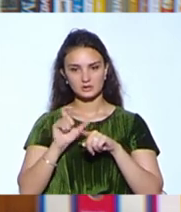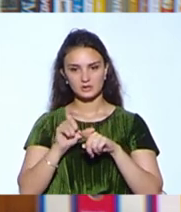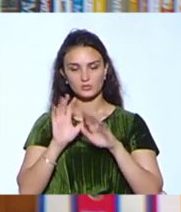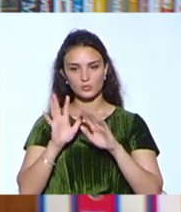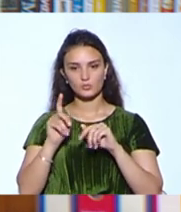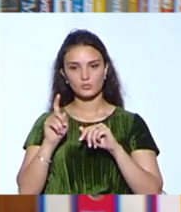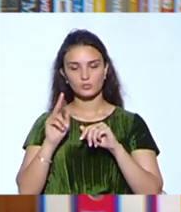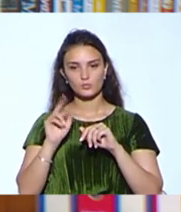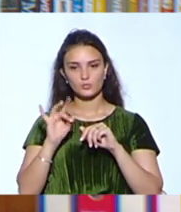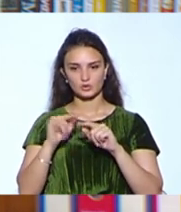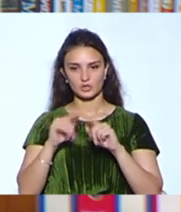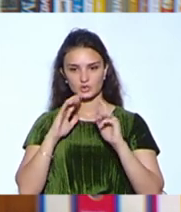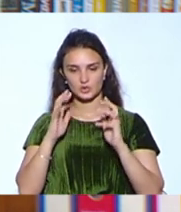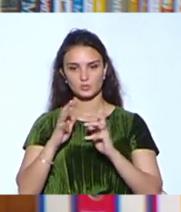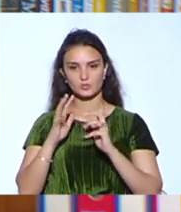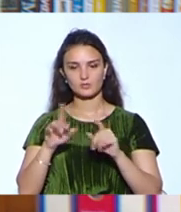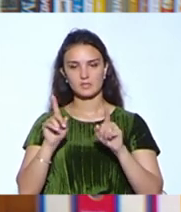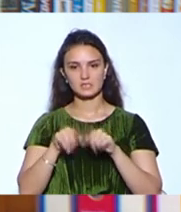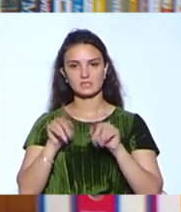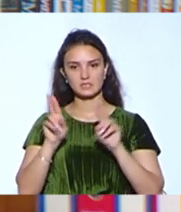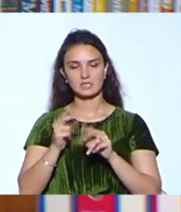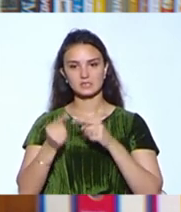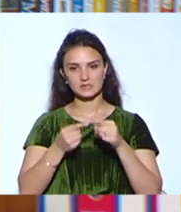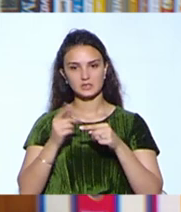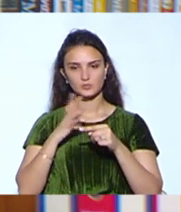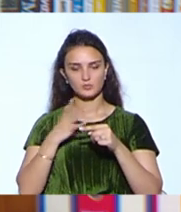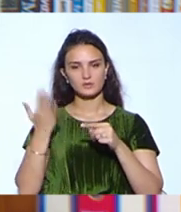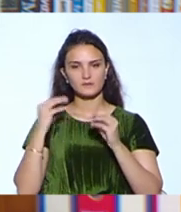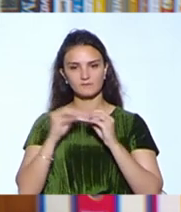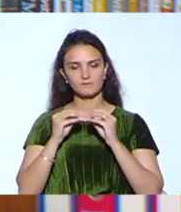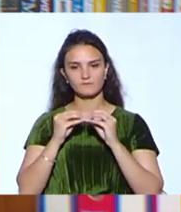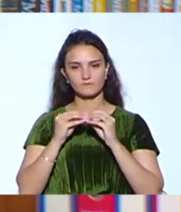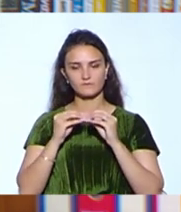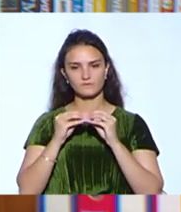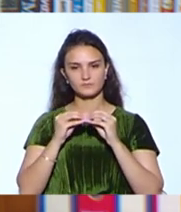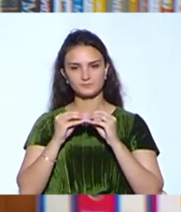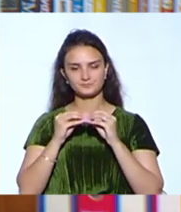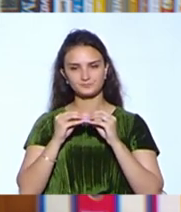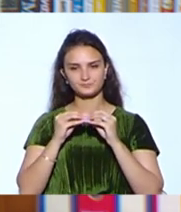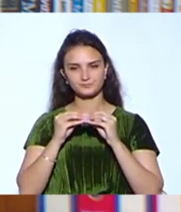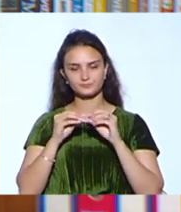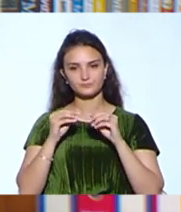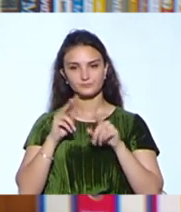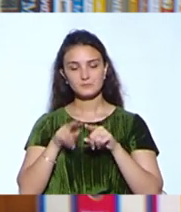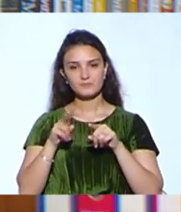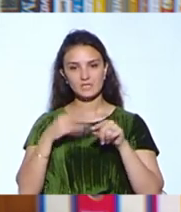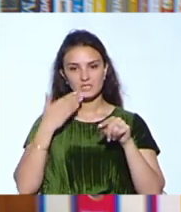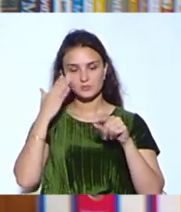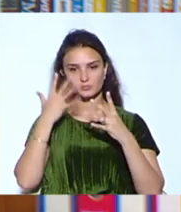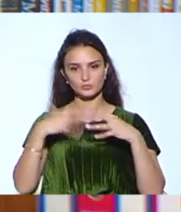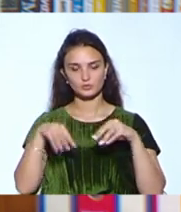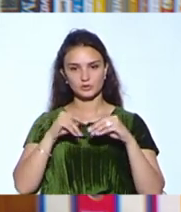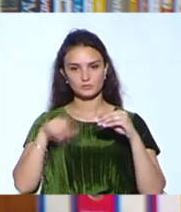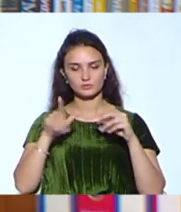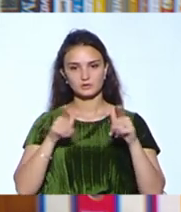ხოლო კურკა შენარჩუნებულია. ასეთი ტრადიცია არსებობდა მაგალითად შინთან დაკავშირებით და რაკი საშემოდგომოდ ოჯახებში